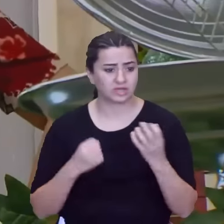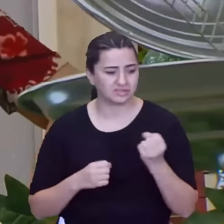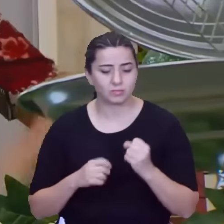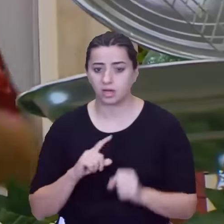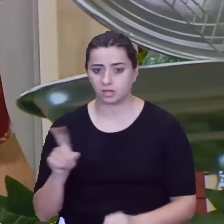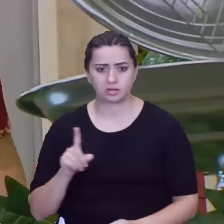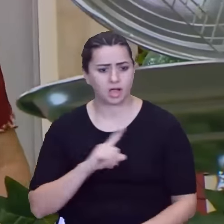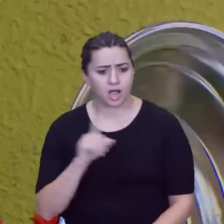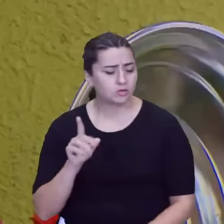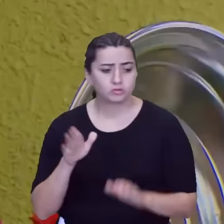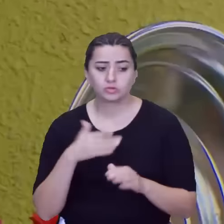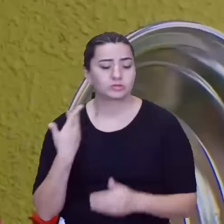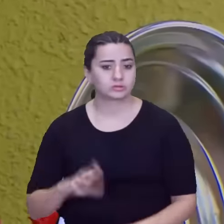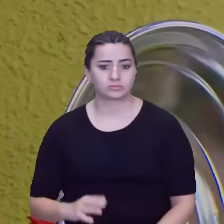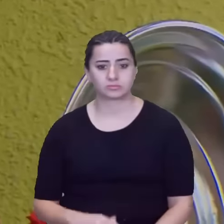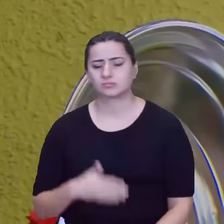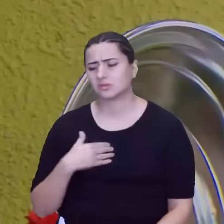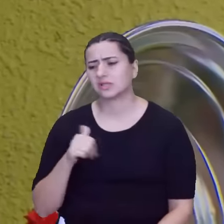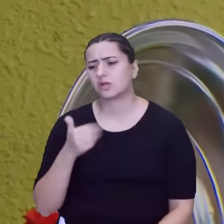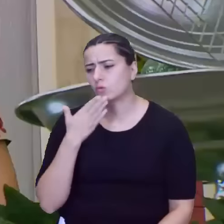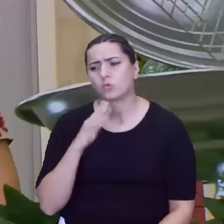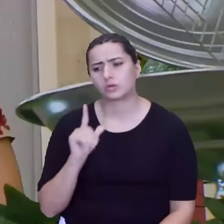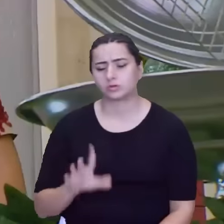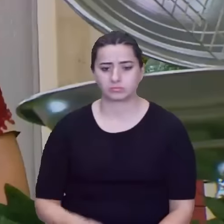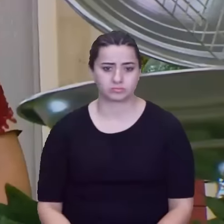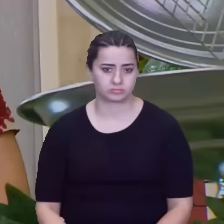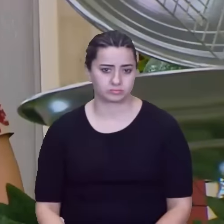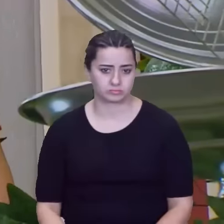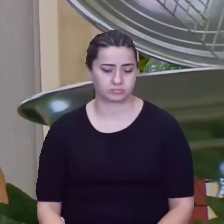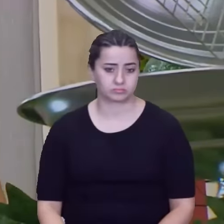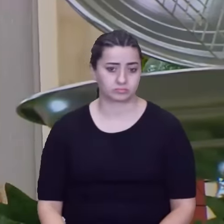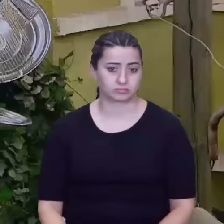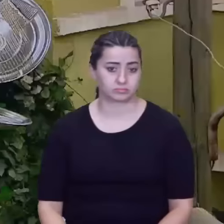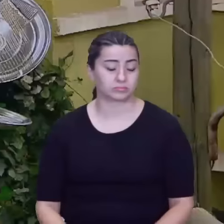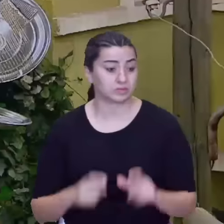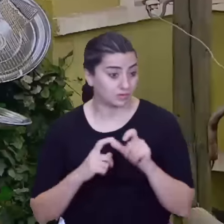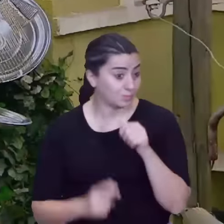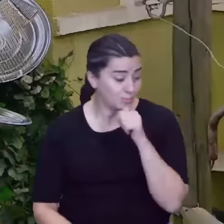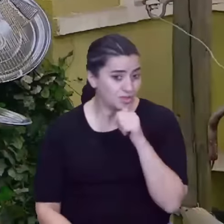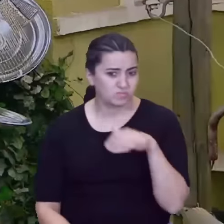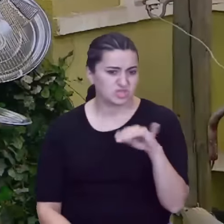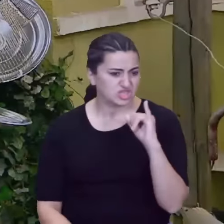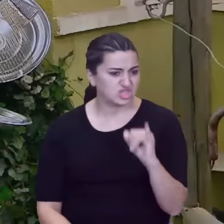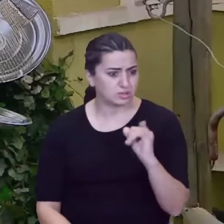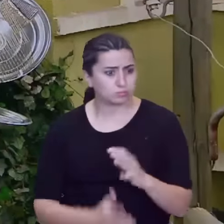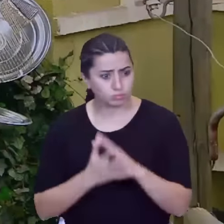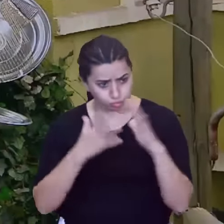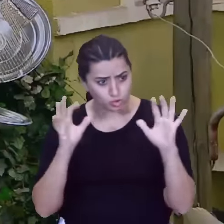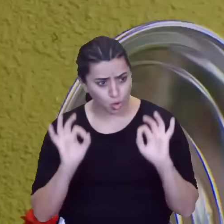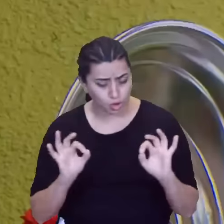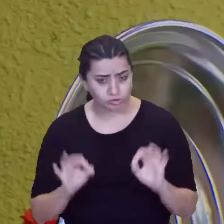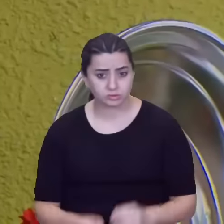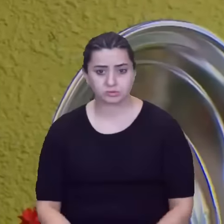Hayır. Kesinlikle. Bence de gereksiz bir hayvan. Seyfi Bey, bu çirkin şey daha da büyüyecek